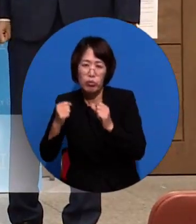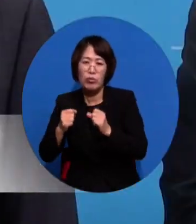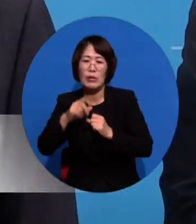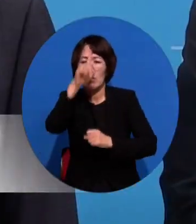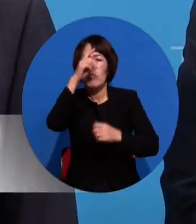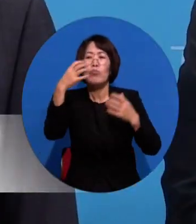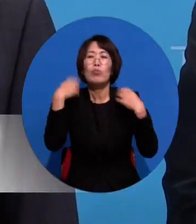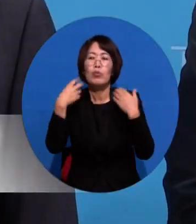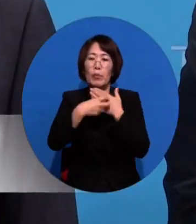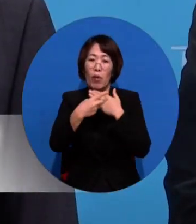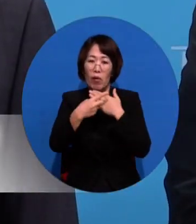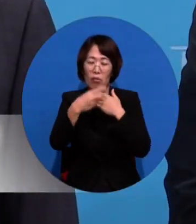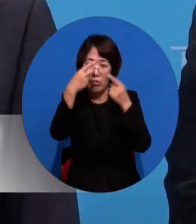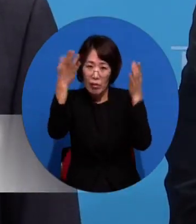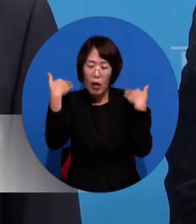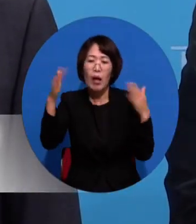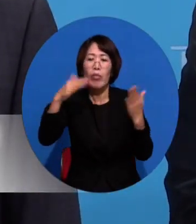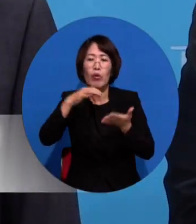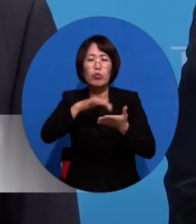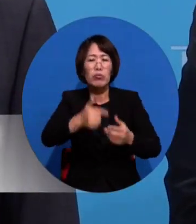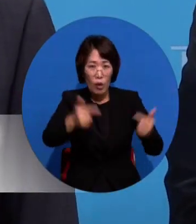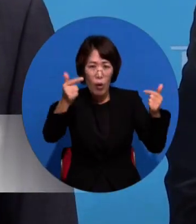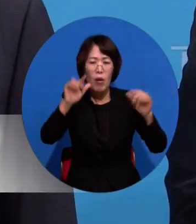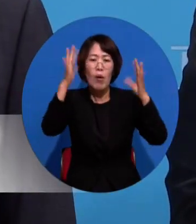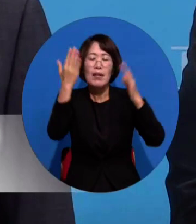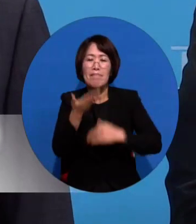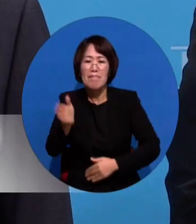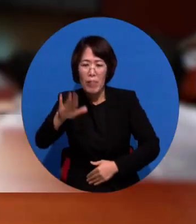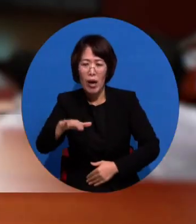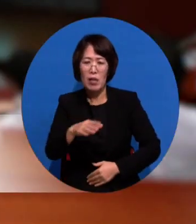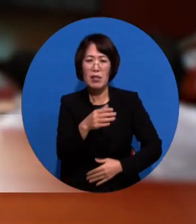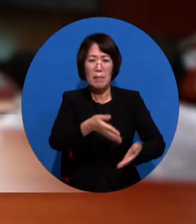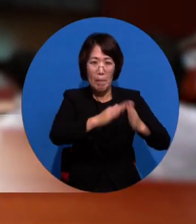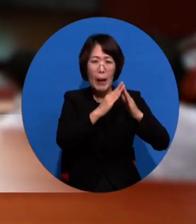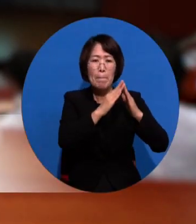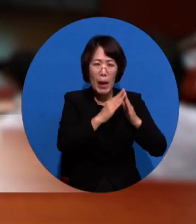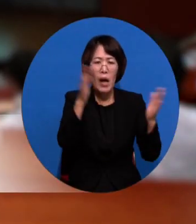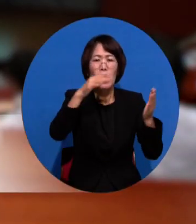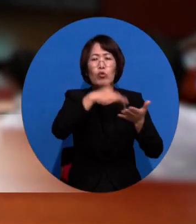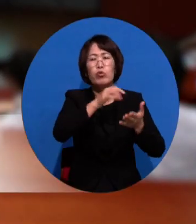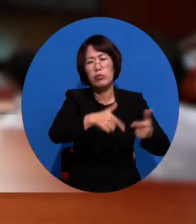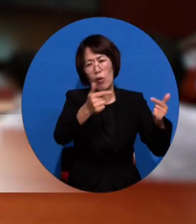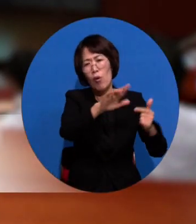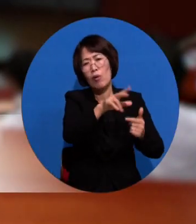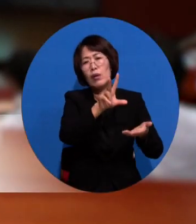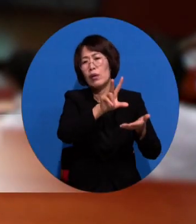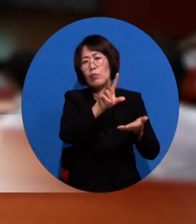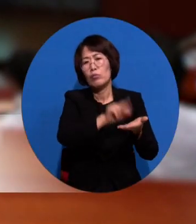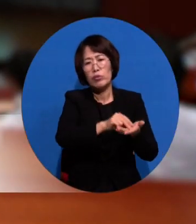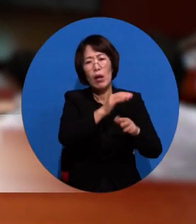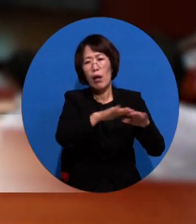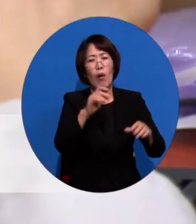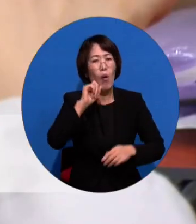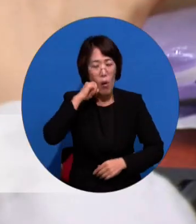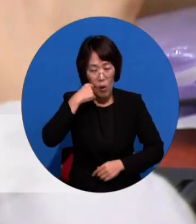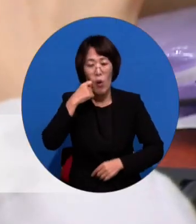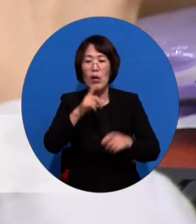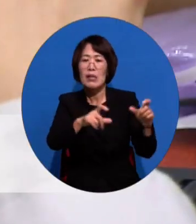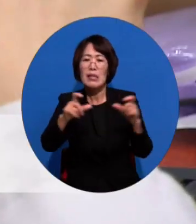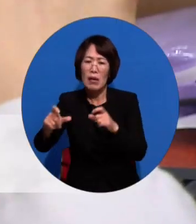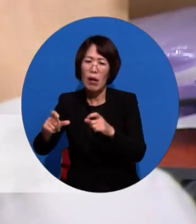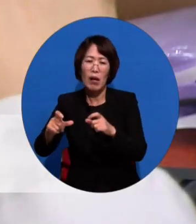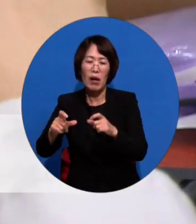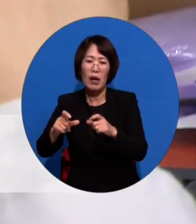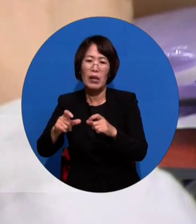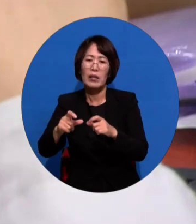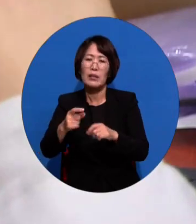정부의 의과대학 정원 확대 방침을 환영하지만 기존 의대의 정원을 늘리는 것만으로는 지역의 근본적 의료 문제를 절대